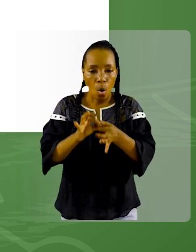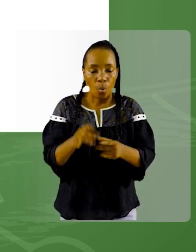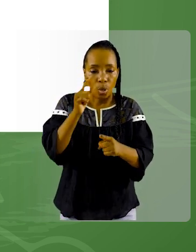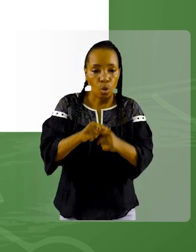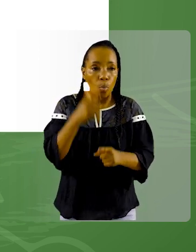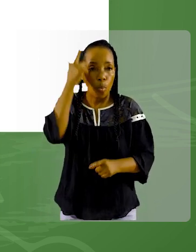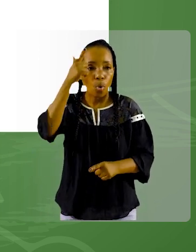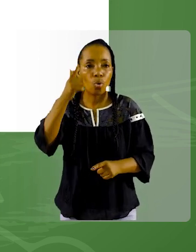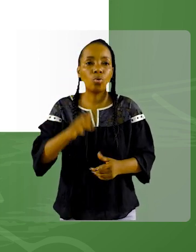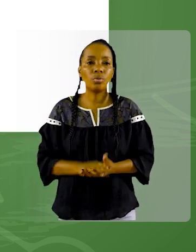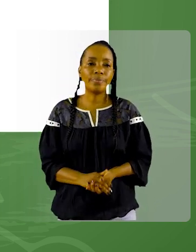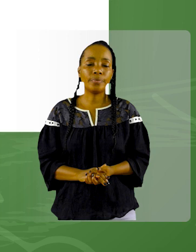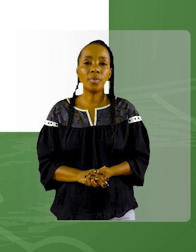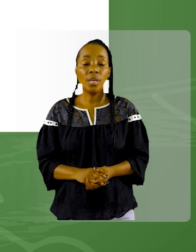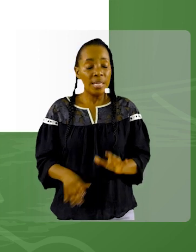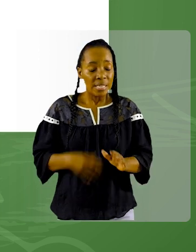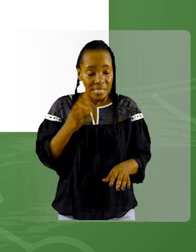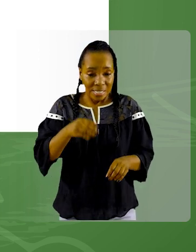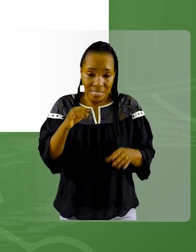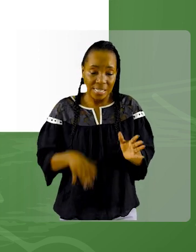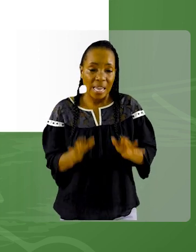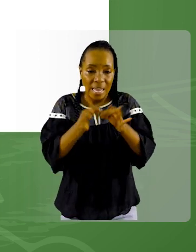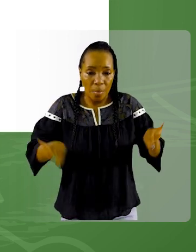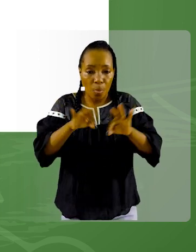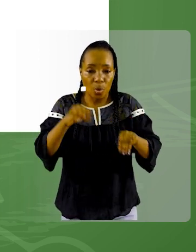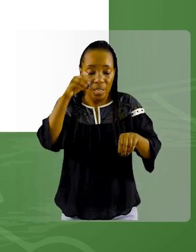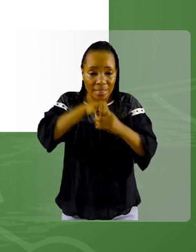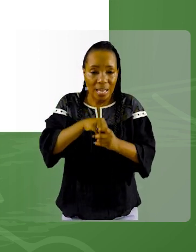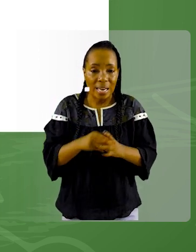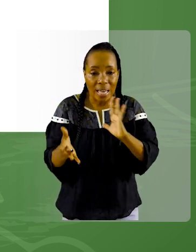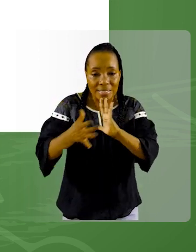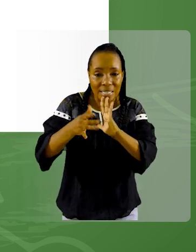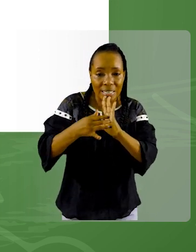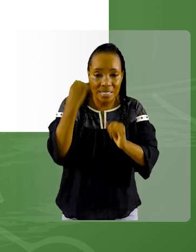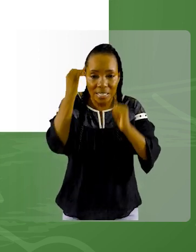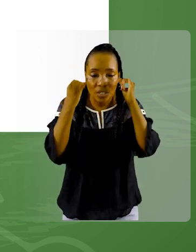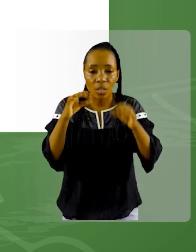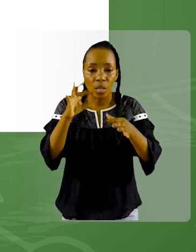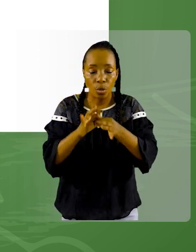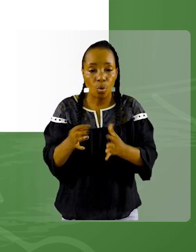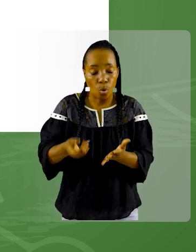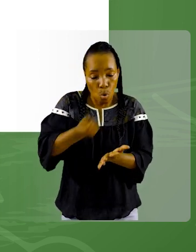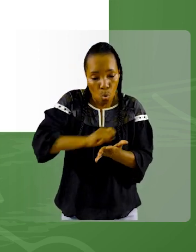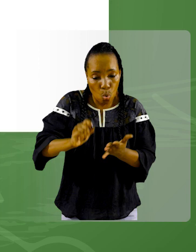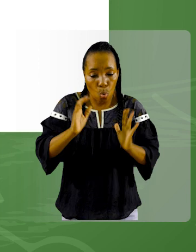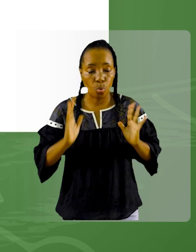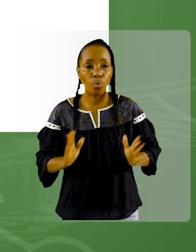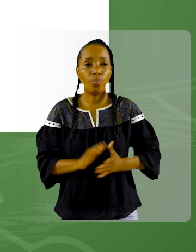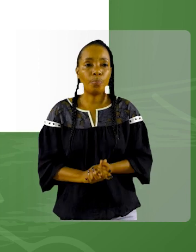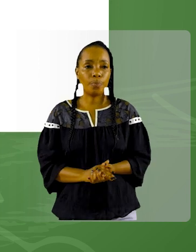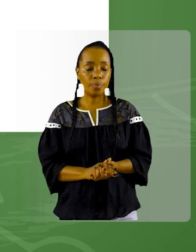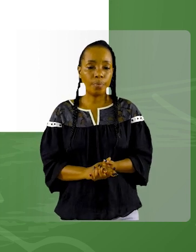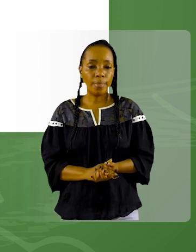argumentative du texte. Alors, le jeu de l'opposition que nous avons observé au niveau des indices de la personne permet également